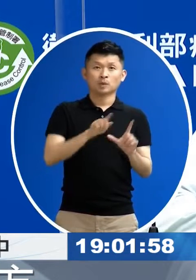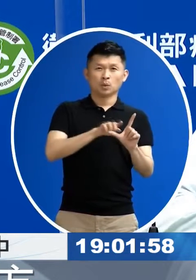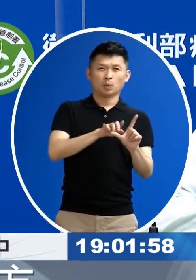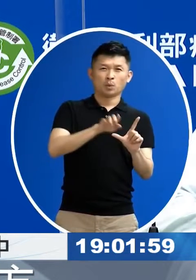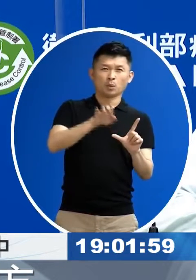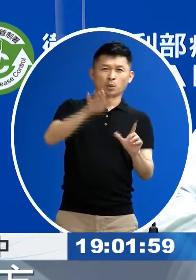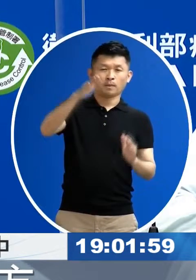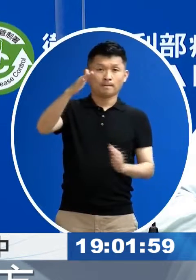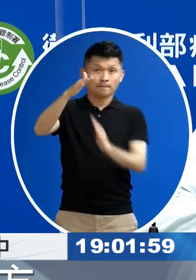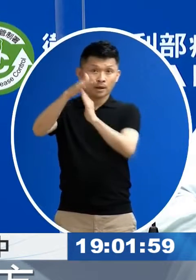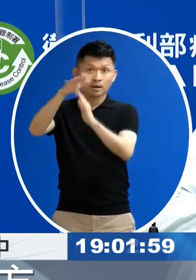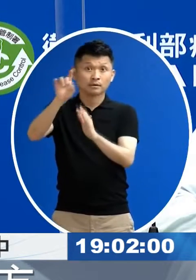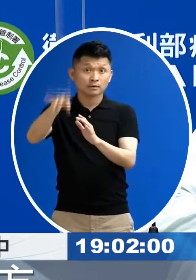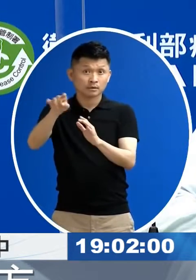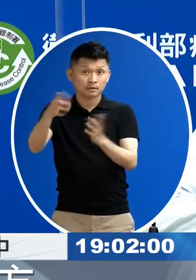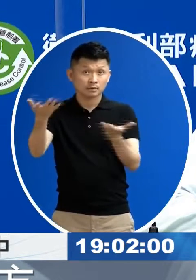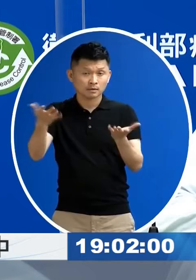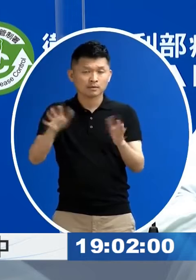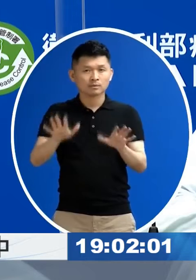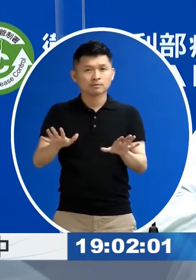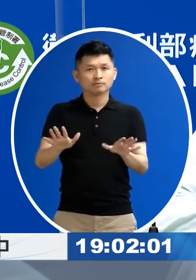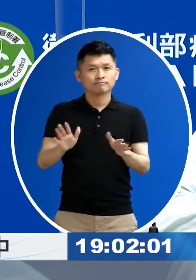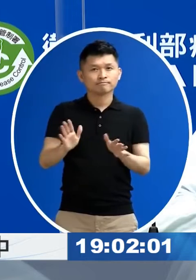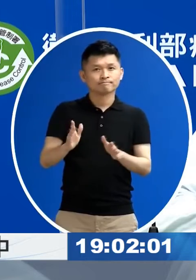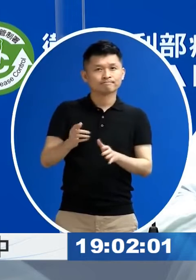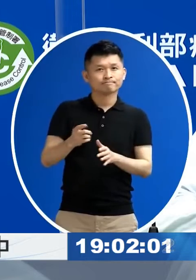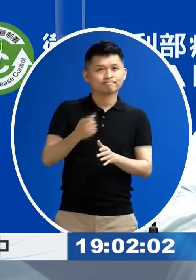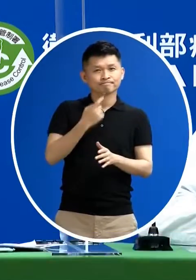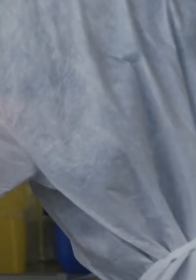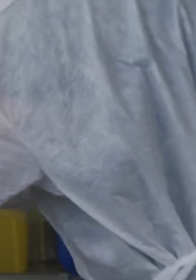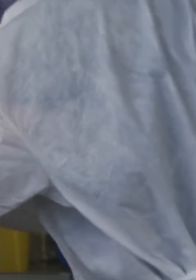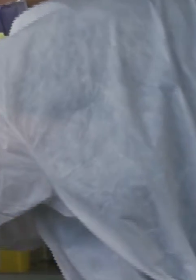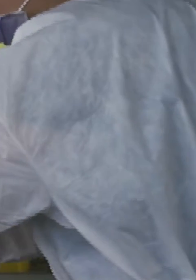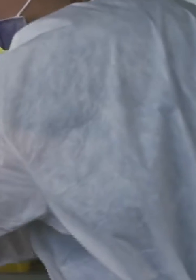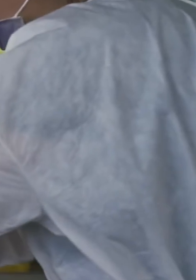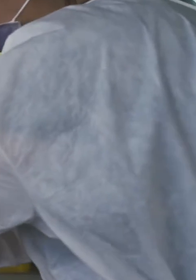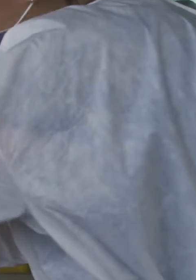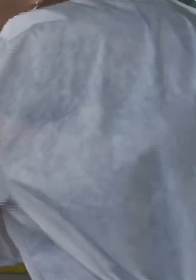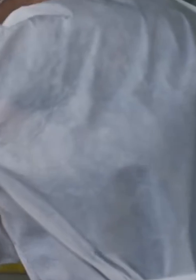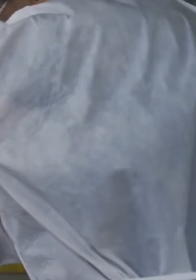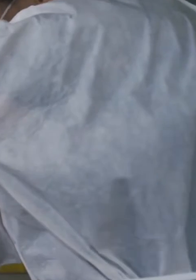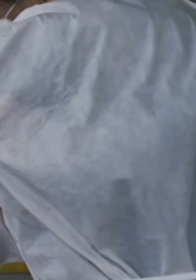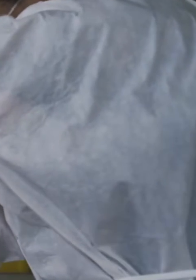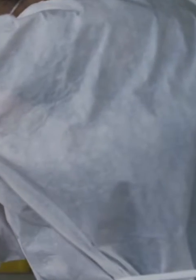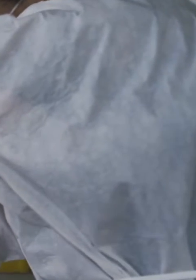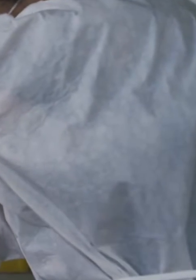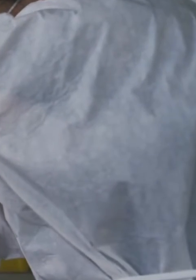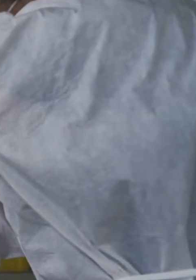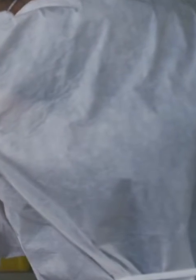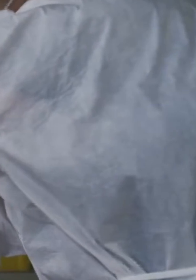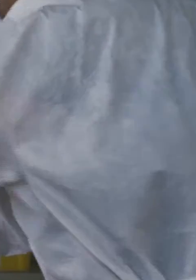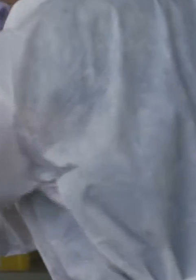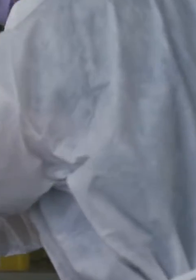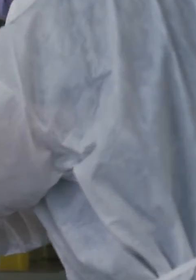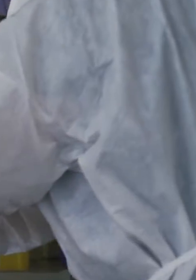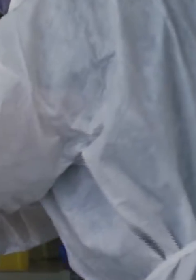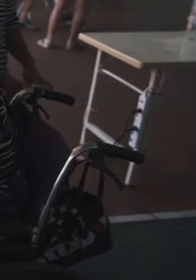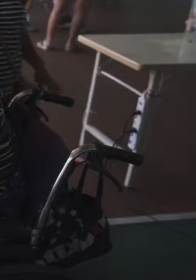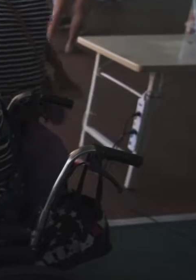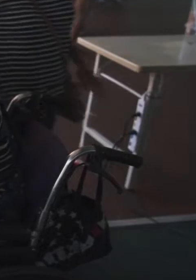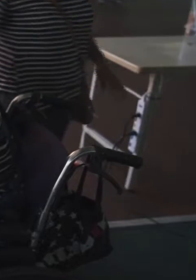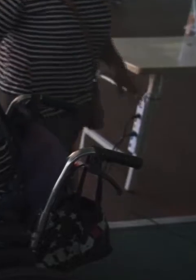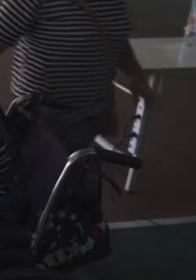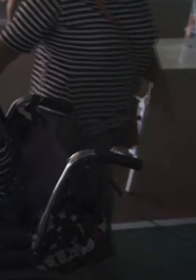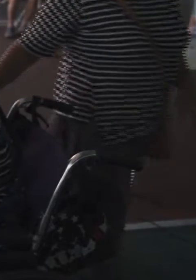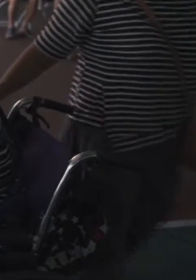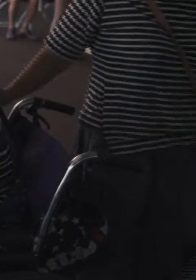在哪，在哪什么地方，现在很难预测了哈。 我要打了哈。 疫情延烧，疫苗防护力更重要。目